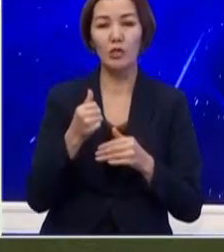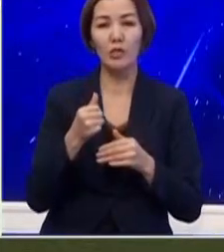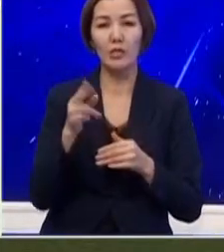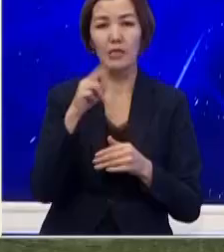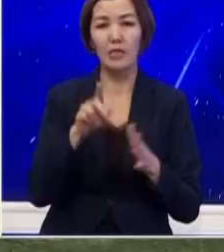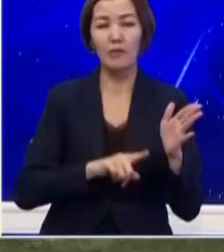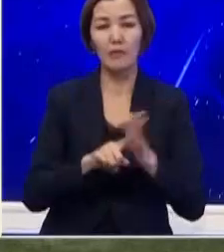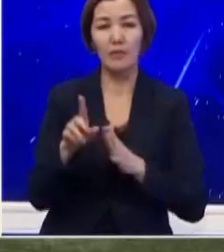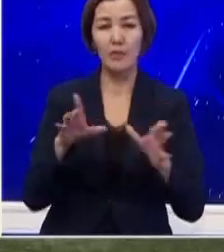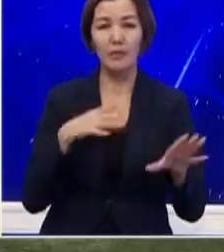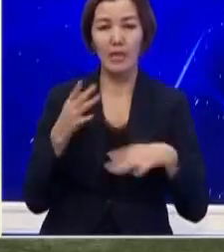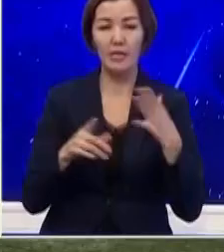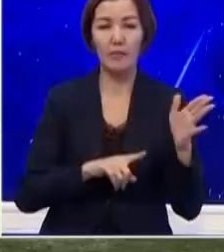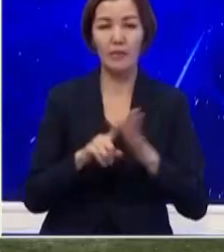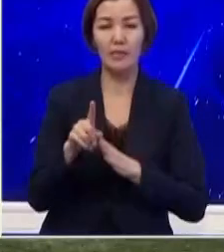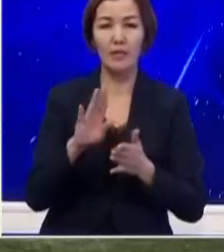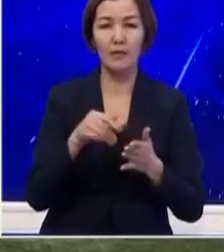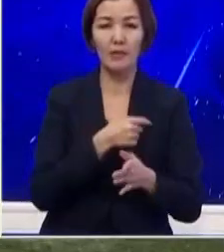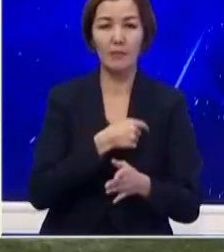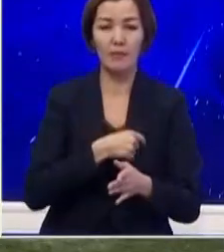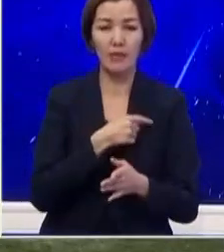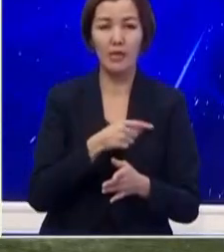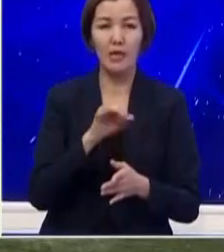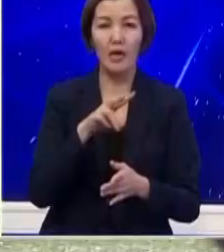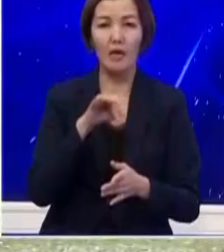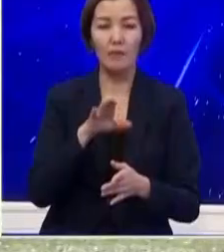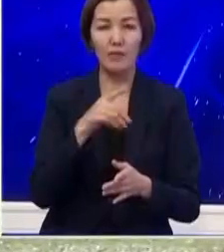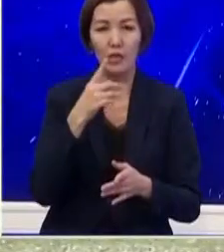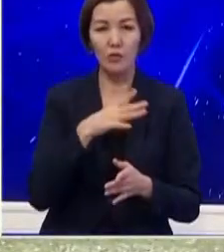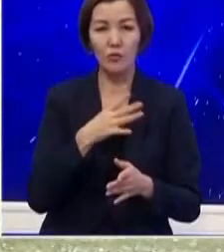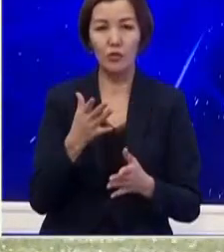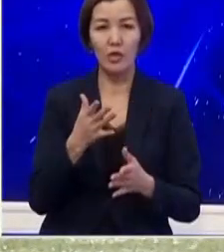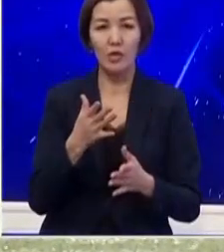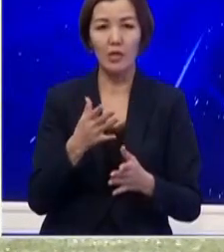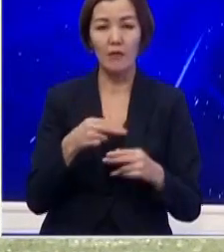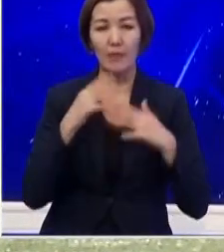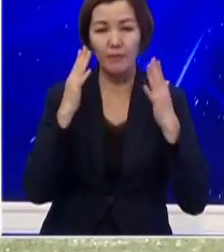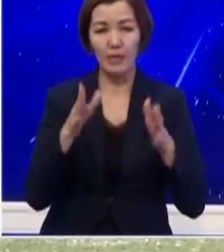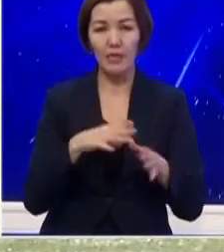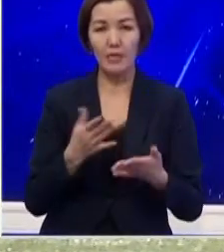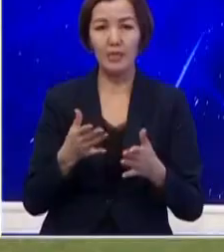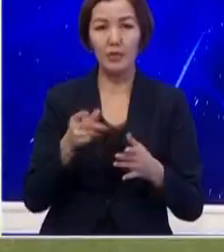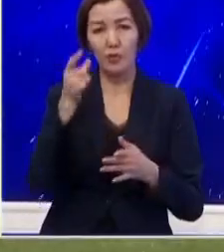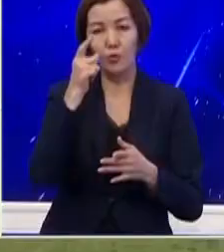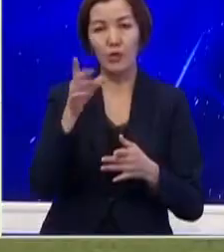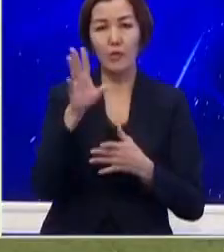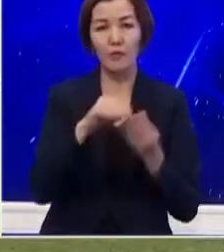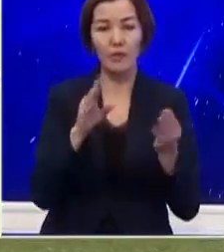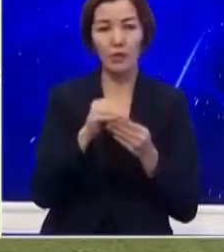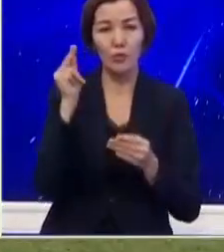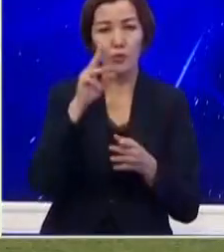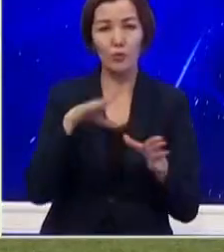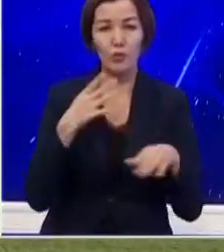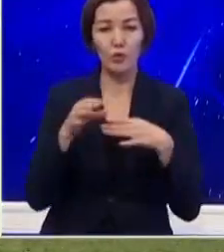бастап дайындыққа кірісіп кеткен. Бас бапкер Алмас Құлшынбаевтың айтуынша, селекциялық жұмыстарға аса мән берілді. Түркияда бірнеше оқу-жаттығу